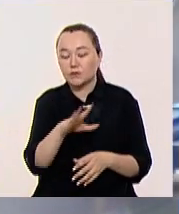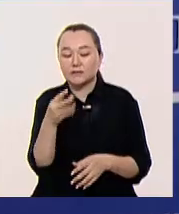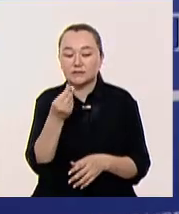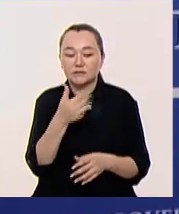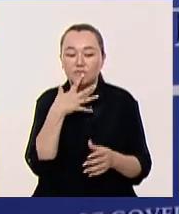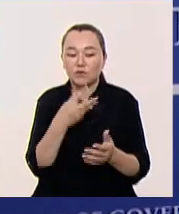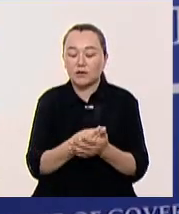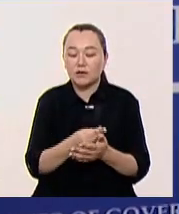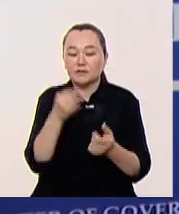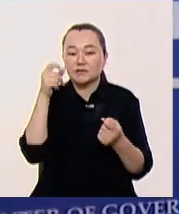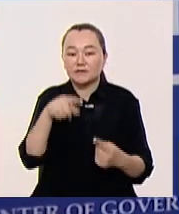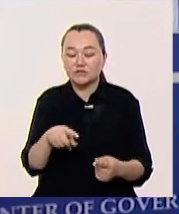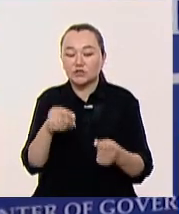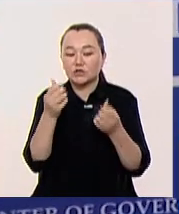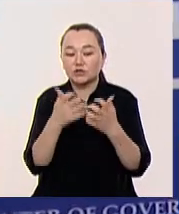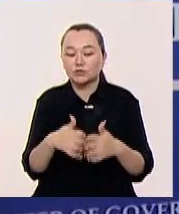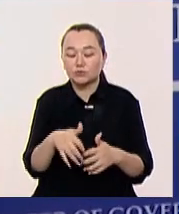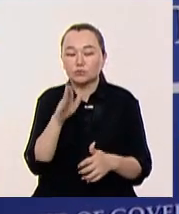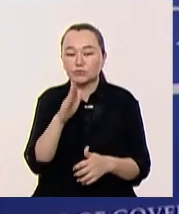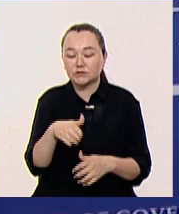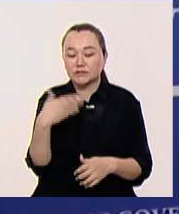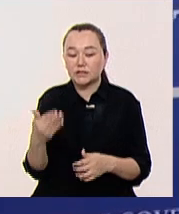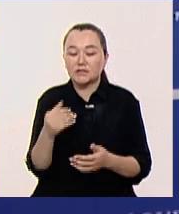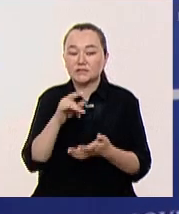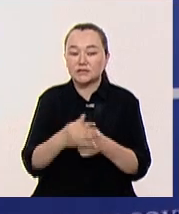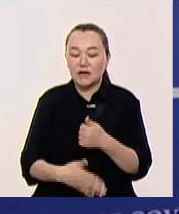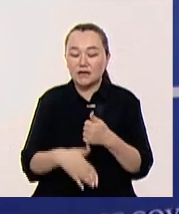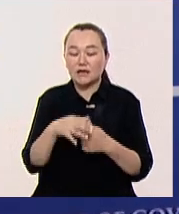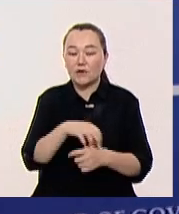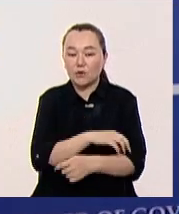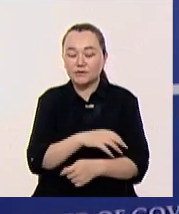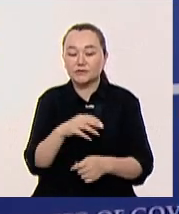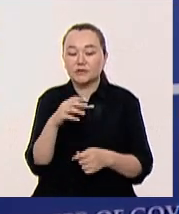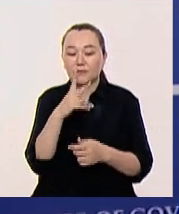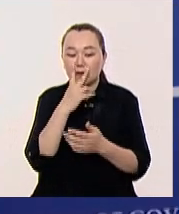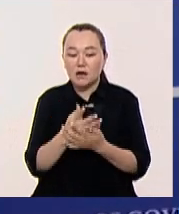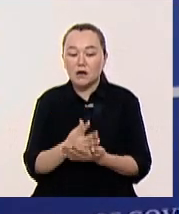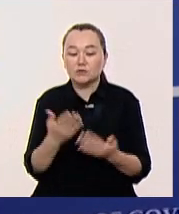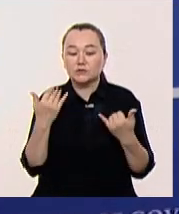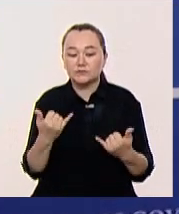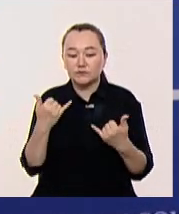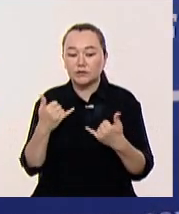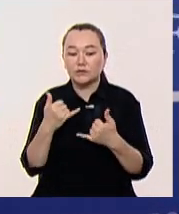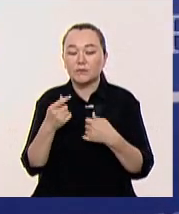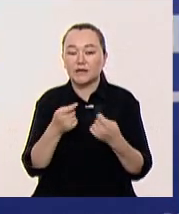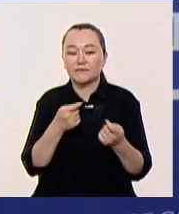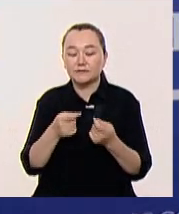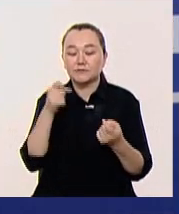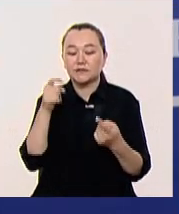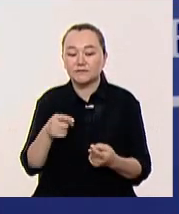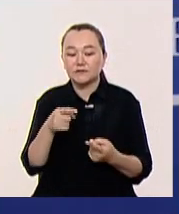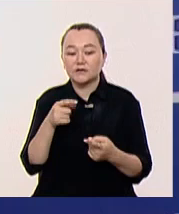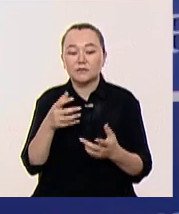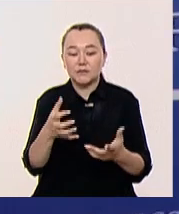бюджета. Соответствующие расчеты со стороны Центральной избирательной комиссии представлены. Сегодня правительством соответствующее